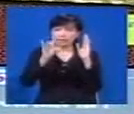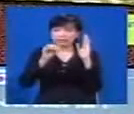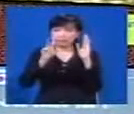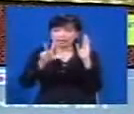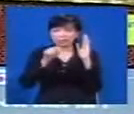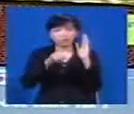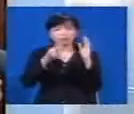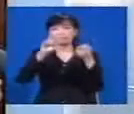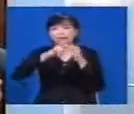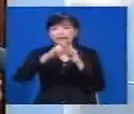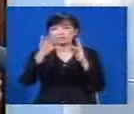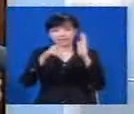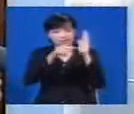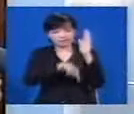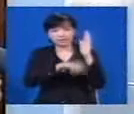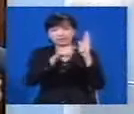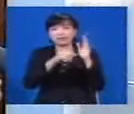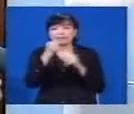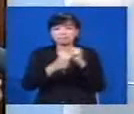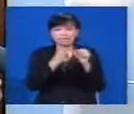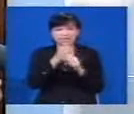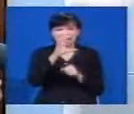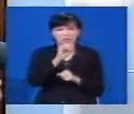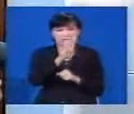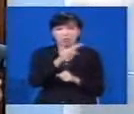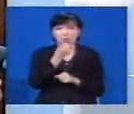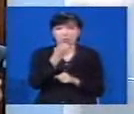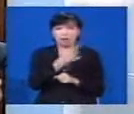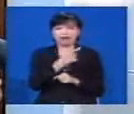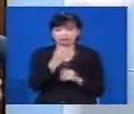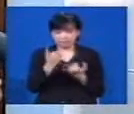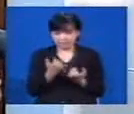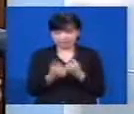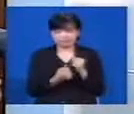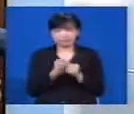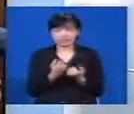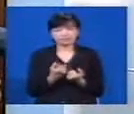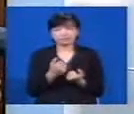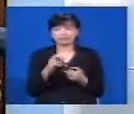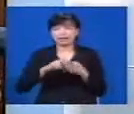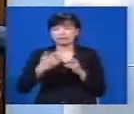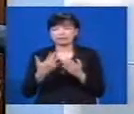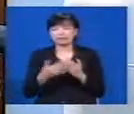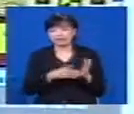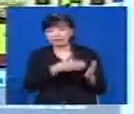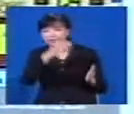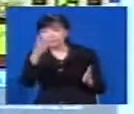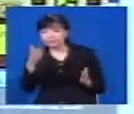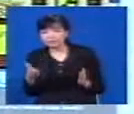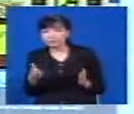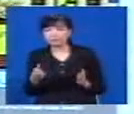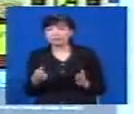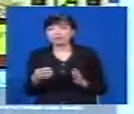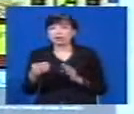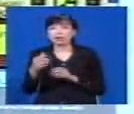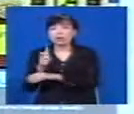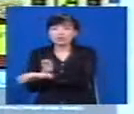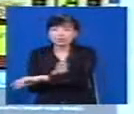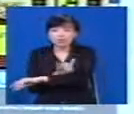วะที่น้ำต่ำนะครับไม่เหมือนปี54เลยจุดสุดท้ายที่เข้ากรุงเทพก็คือที่บางไทรที่อยุธยานะฮะในอยุธยานี่ความจุล